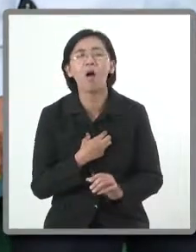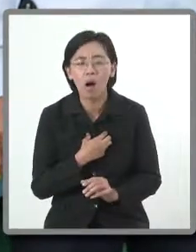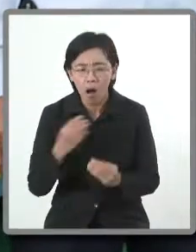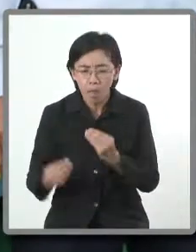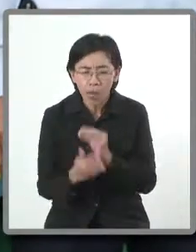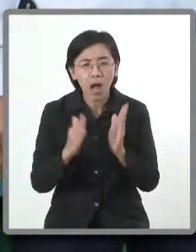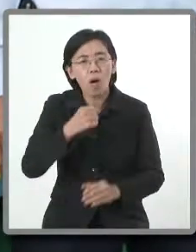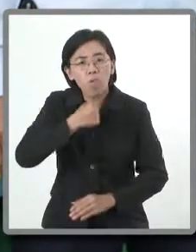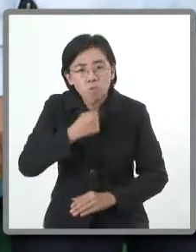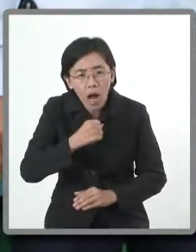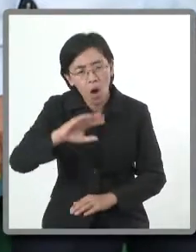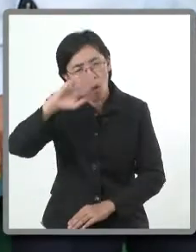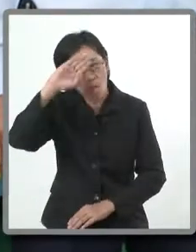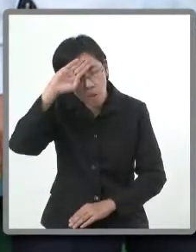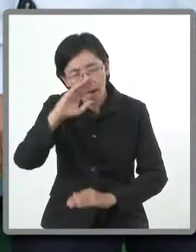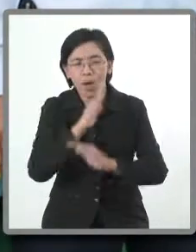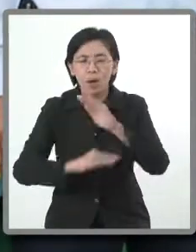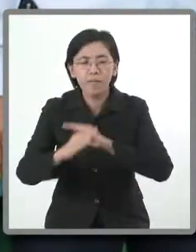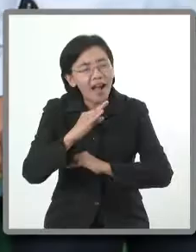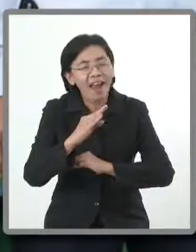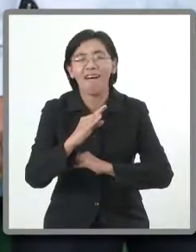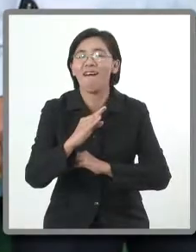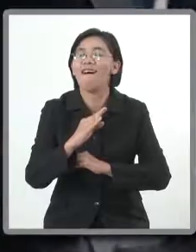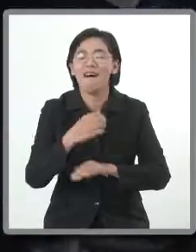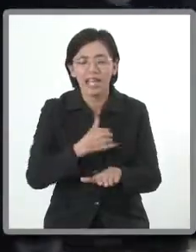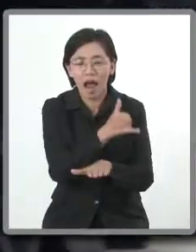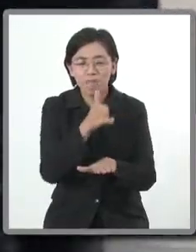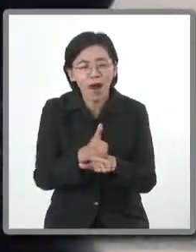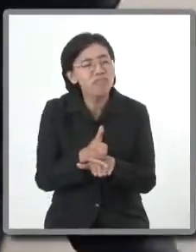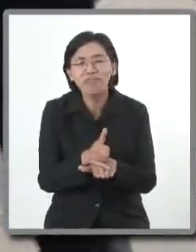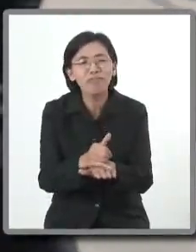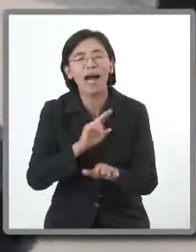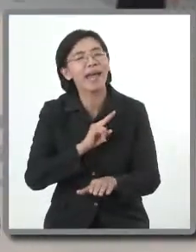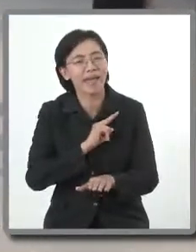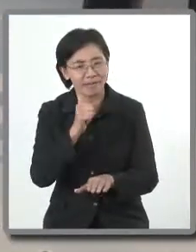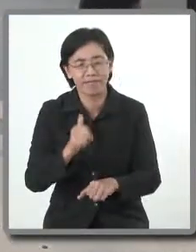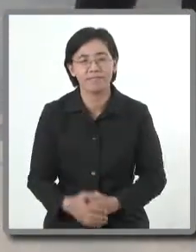คนป่วยคนพิการสามารถเดินทางไปไหนมาไหนเองได